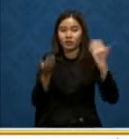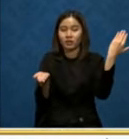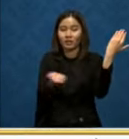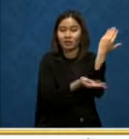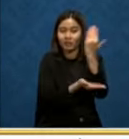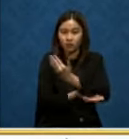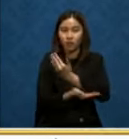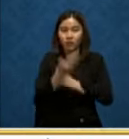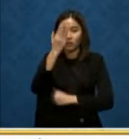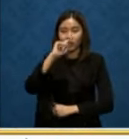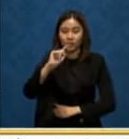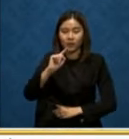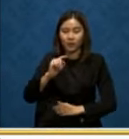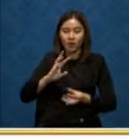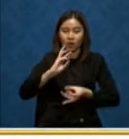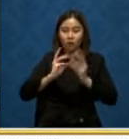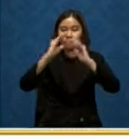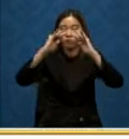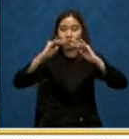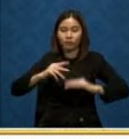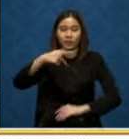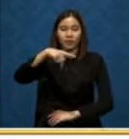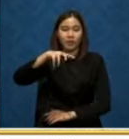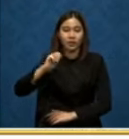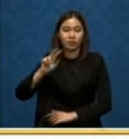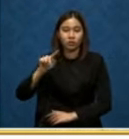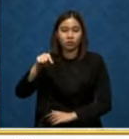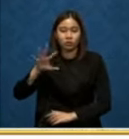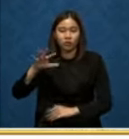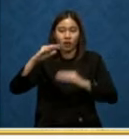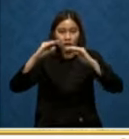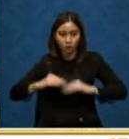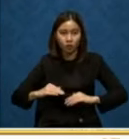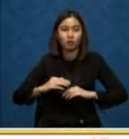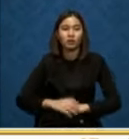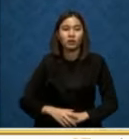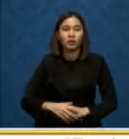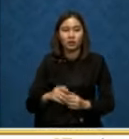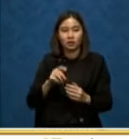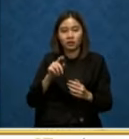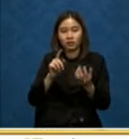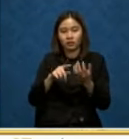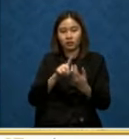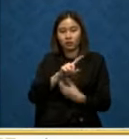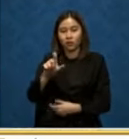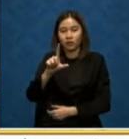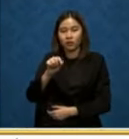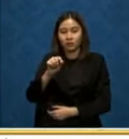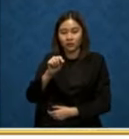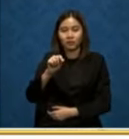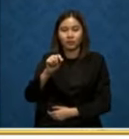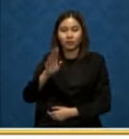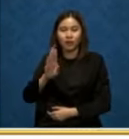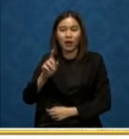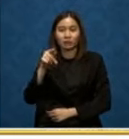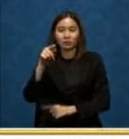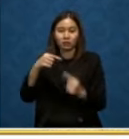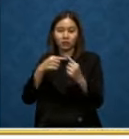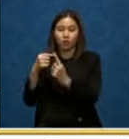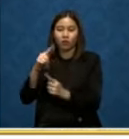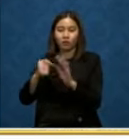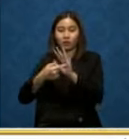เพื่อลดฝุ่น PM 2.5ในอัตราตันละ120บาทโดยได้รับการสนับสนุนช่วยเหลือจากรัฐบาล